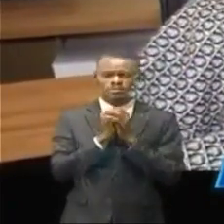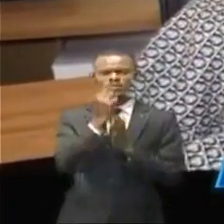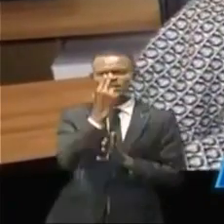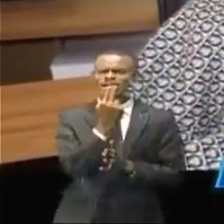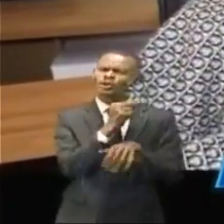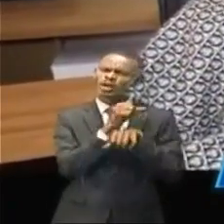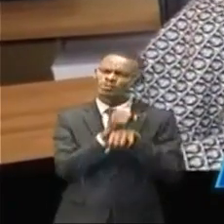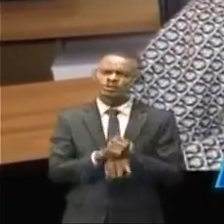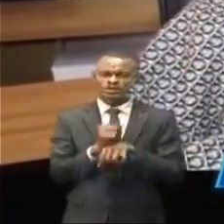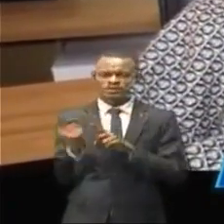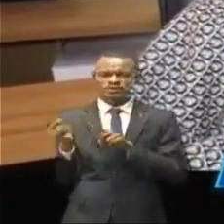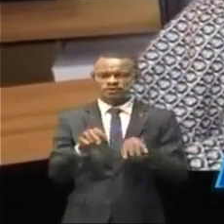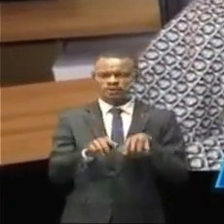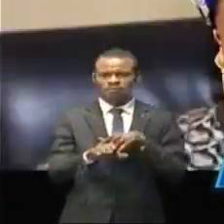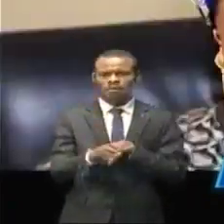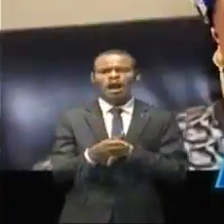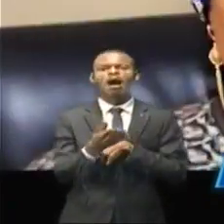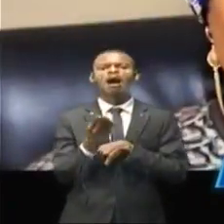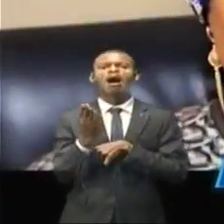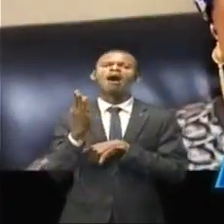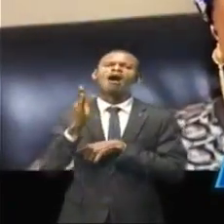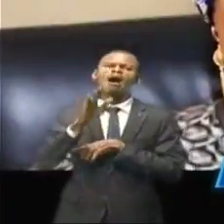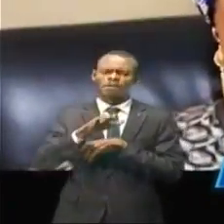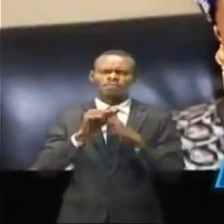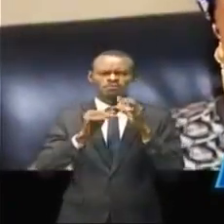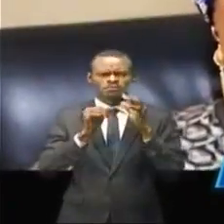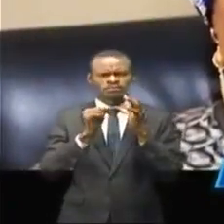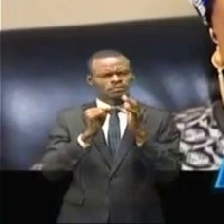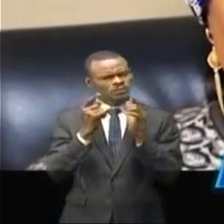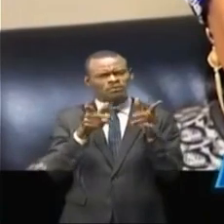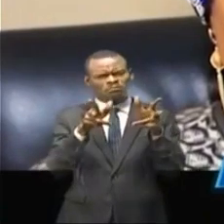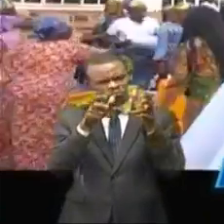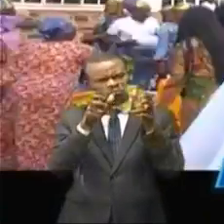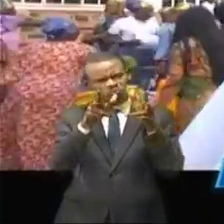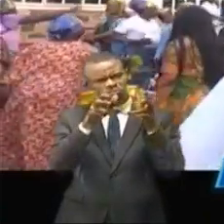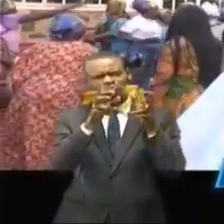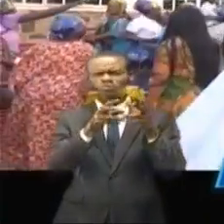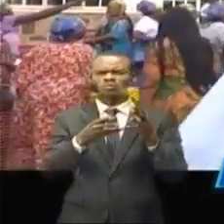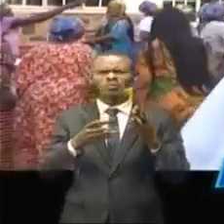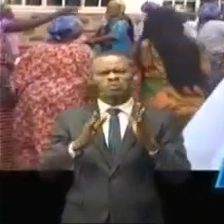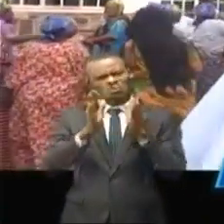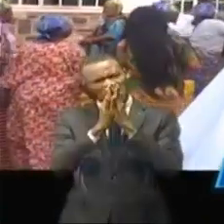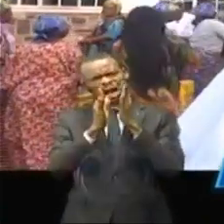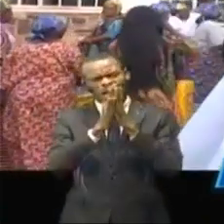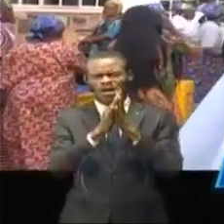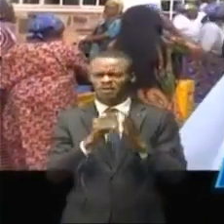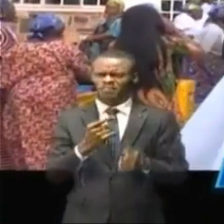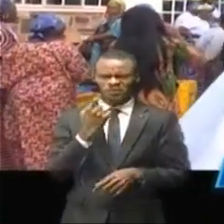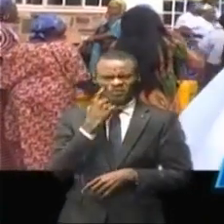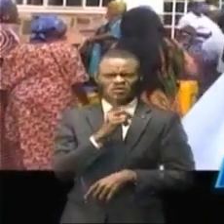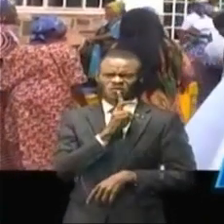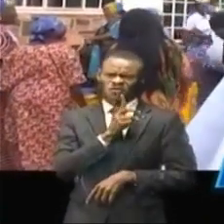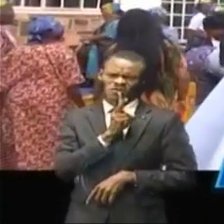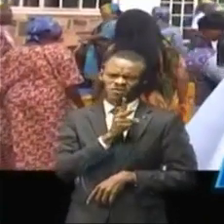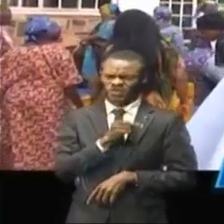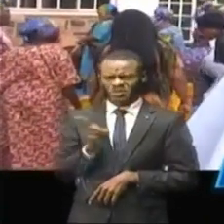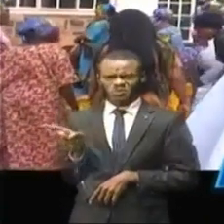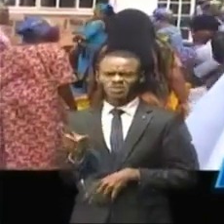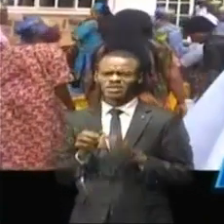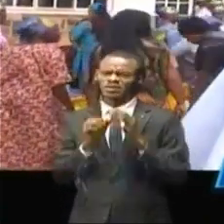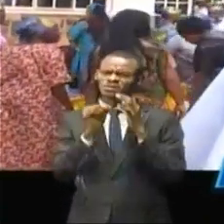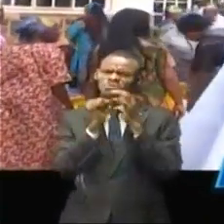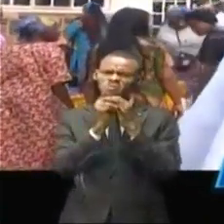elle a suivi toute la conférence et tout le moment des échanges. J'apprécie d'abord comme chrétienne catholique, comme maman